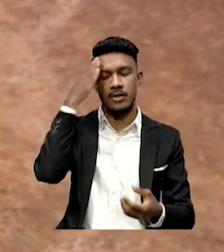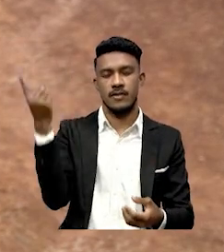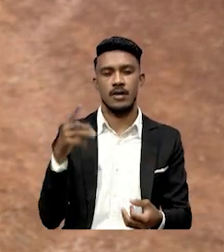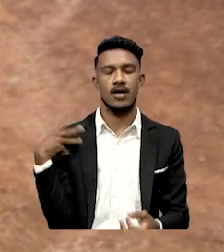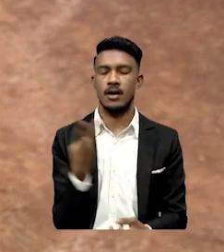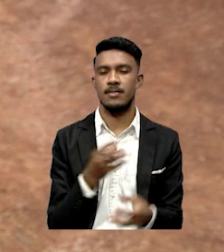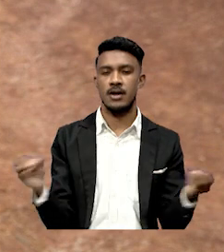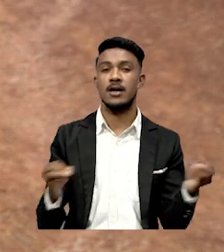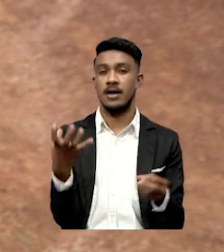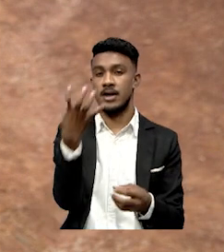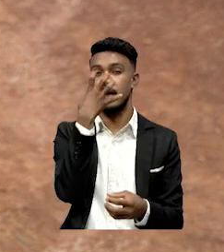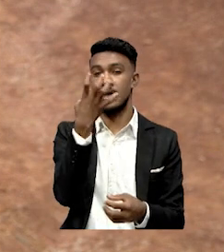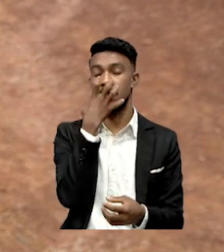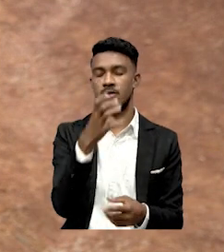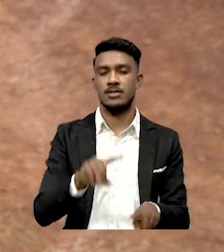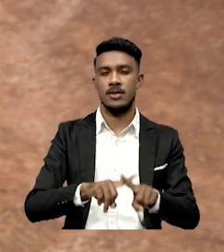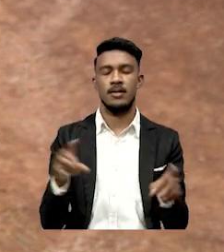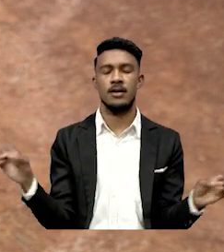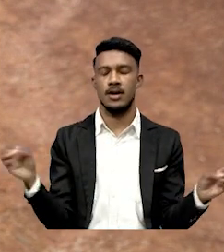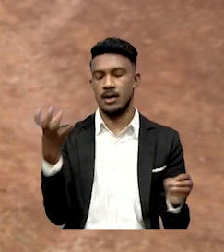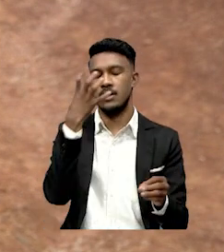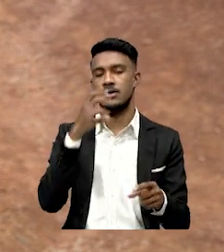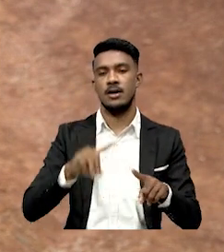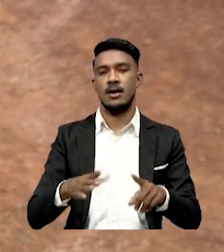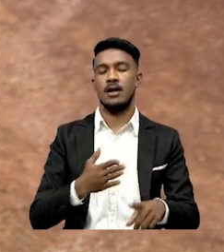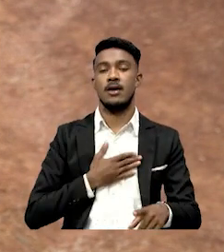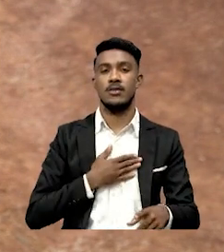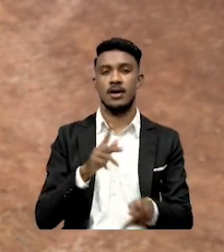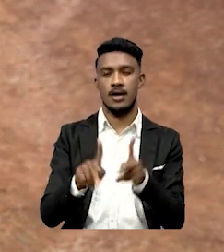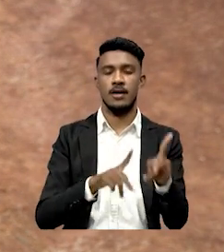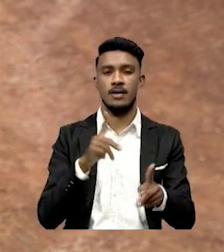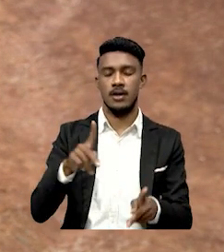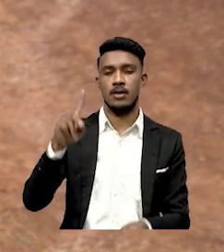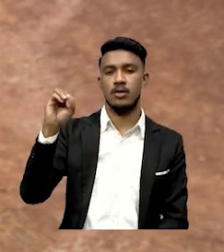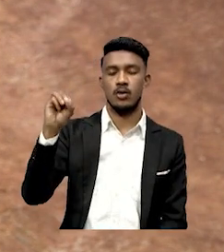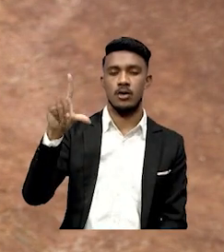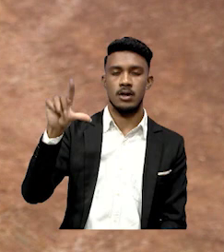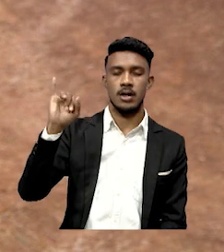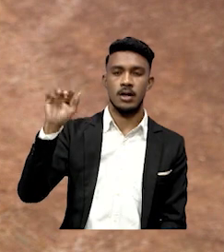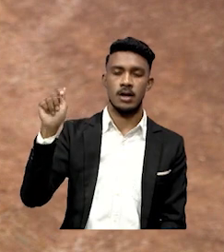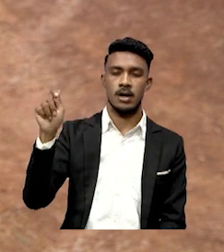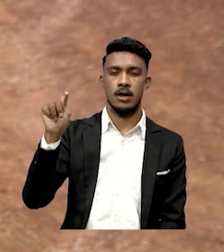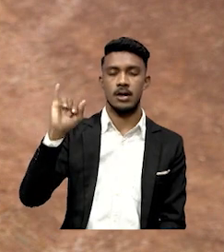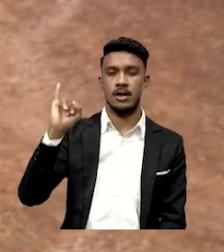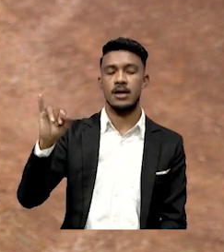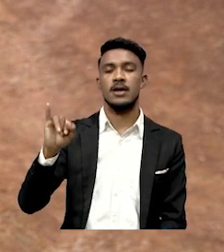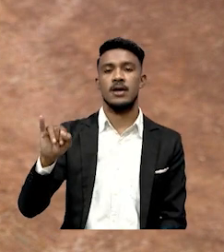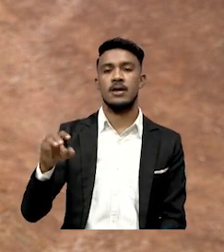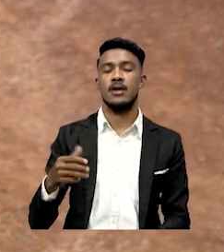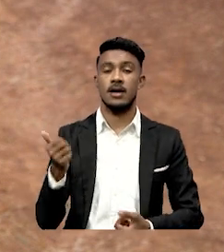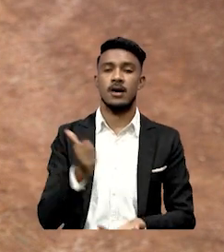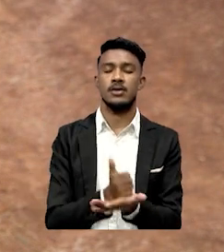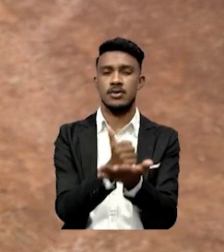aminin hirus. Hau ni komandari kuliah tilu tilu ia voluntari dia kena fatin, servi kena fatin nasau ni